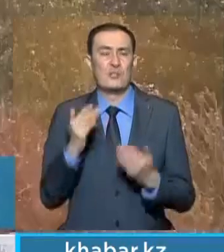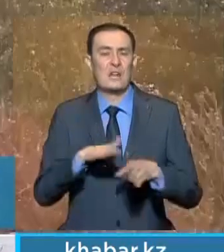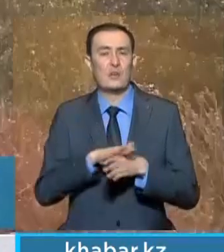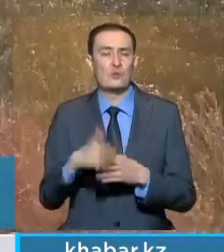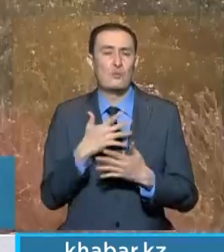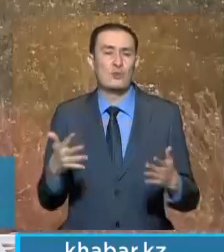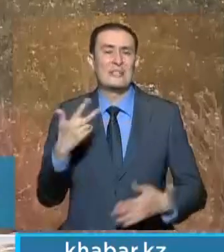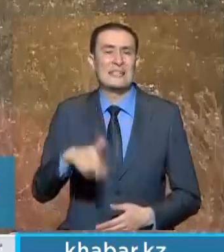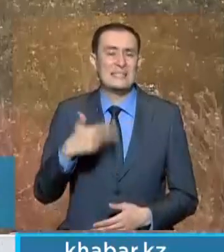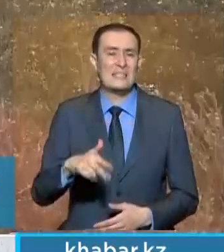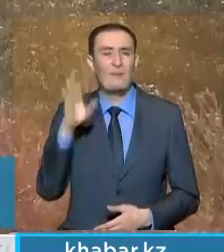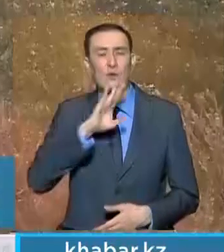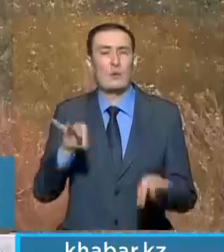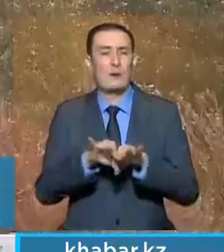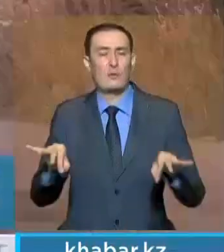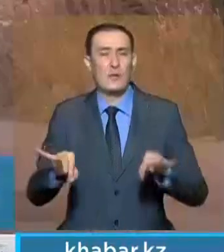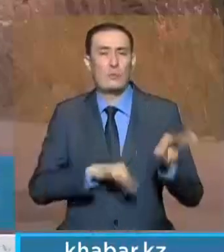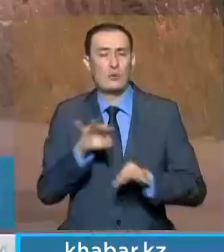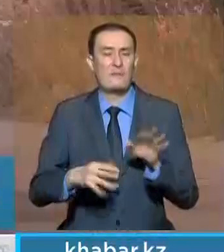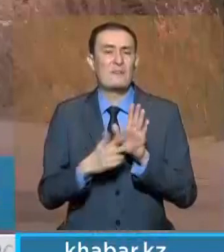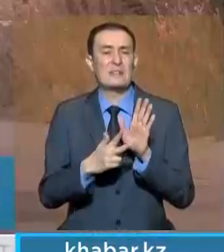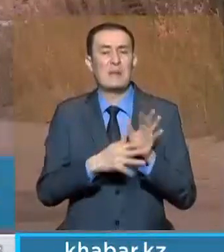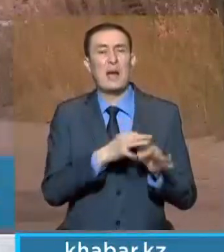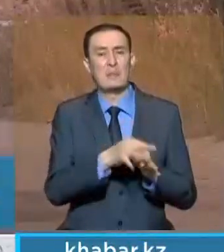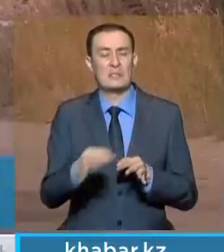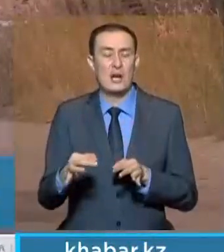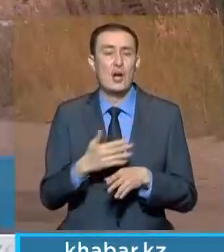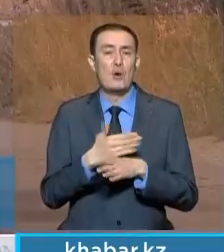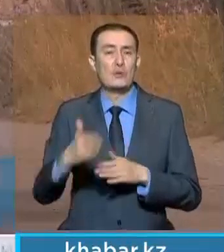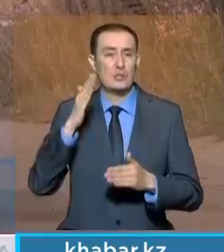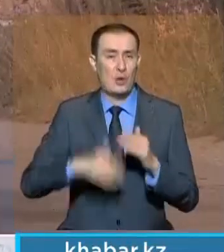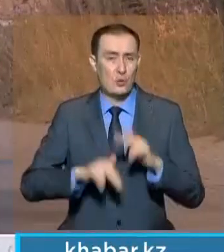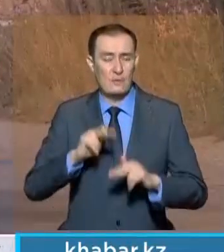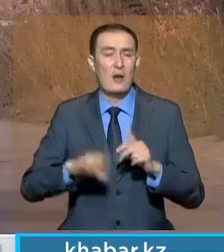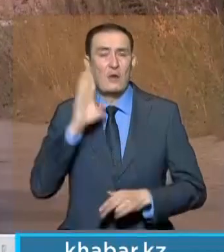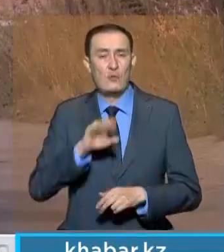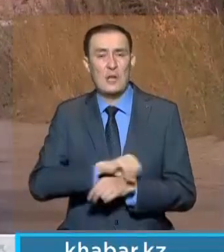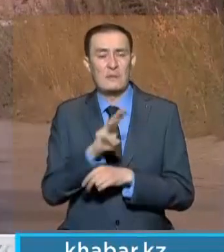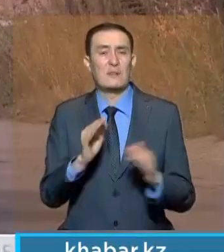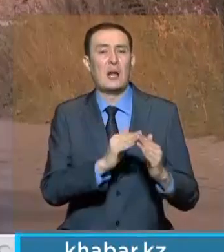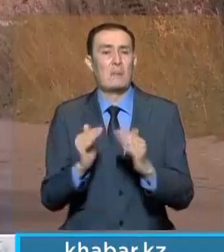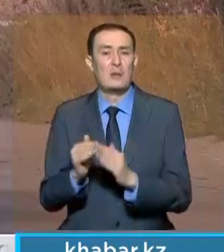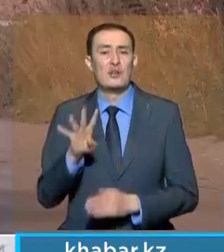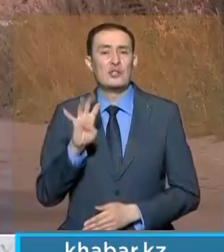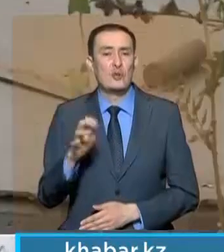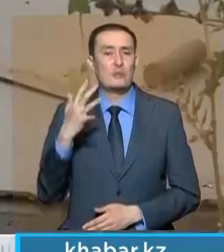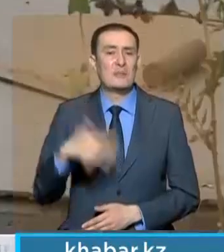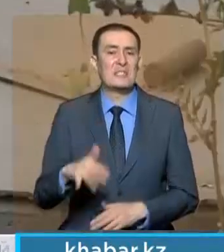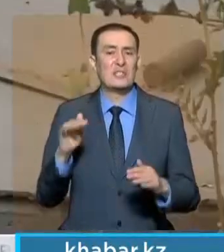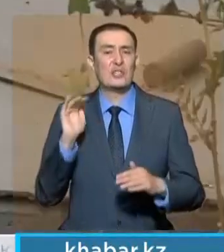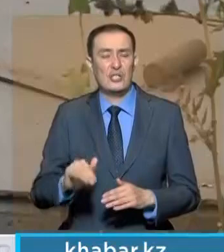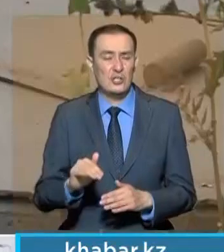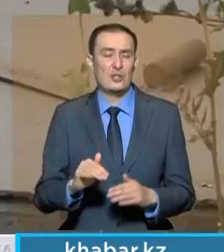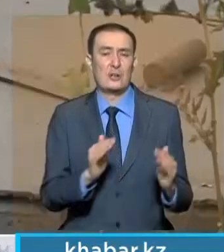реализуют свыше 30 водопроводных проектов в восьми регионах после их завершения воду подведут к домам 450